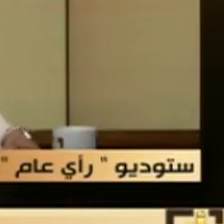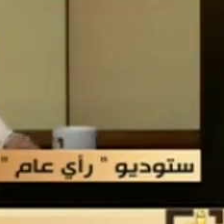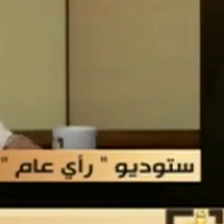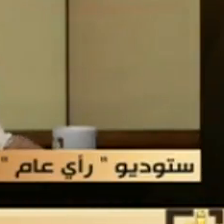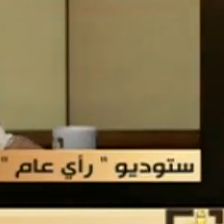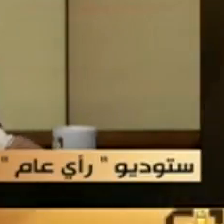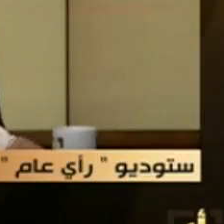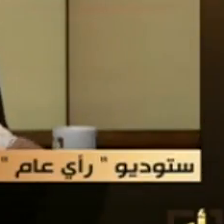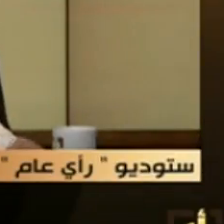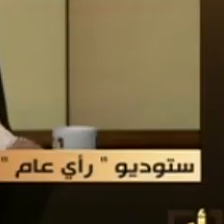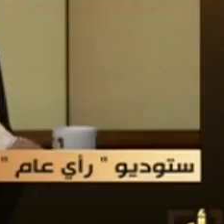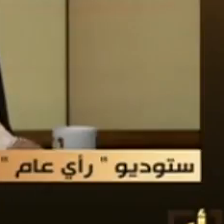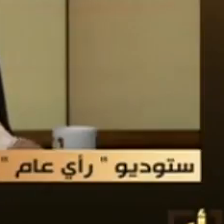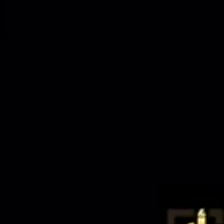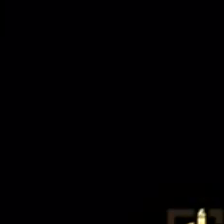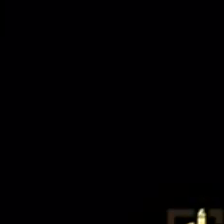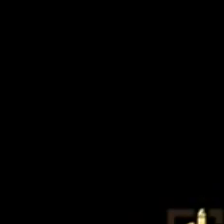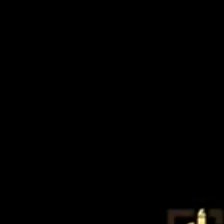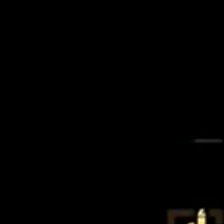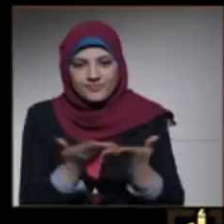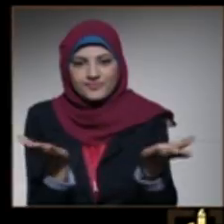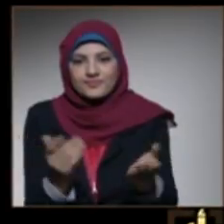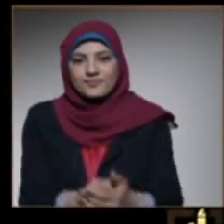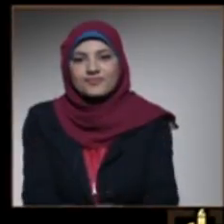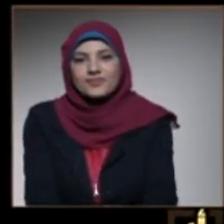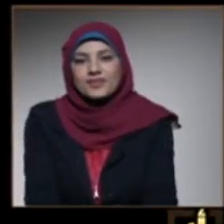التقرير ده ونعود لحضراتكم ايضا مرة اخرى.